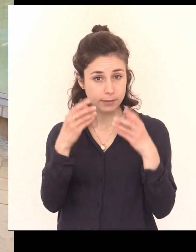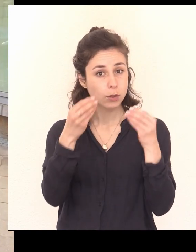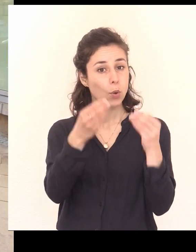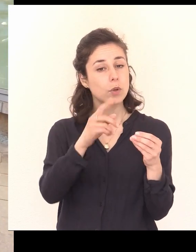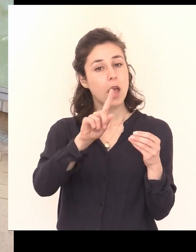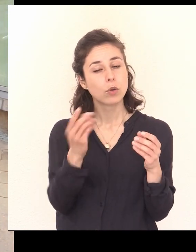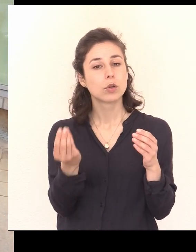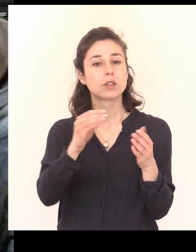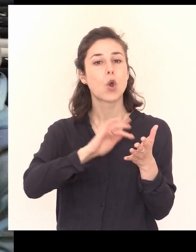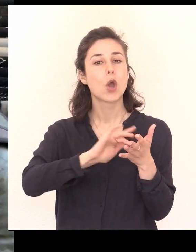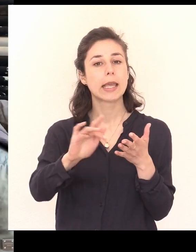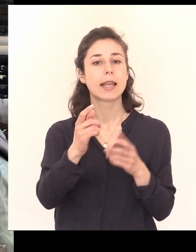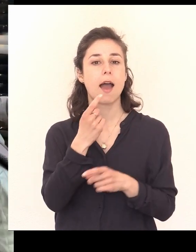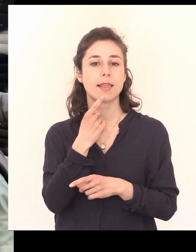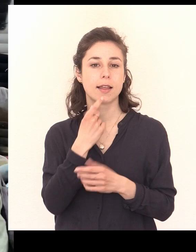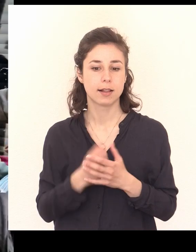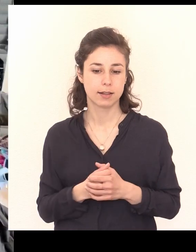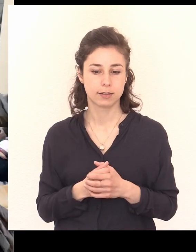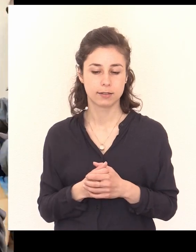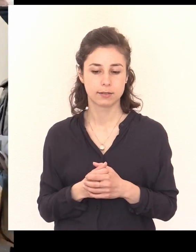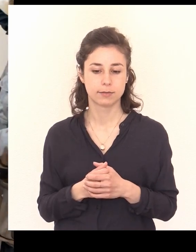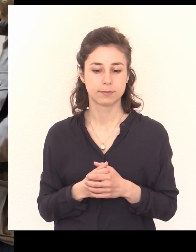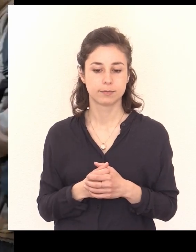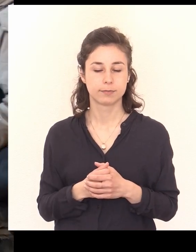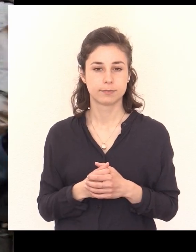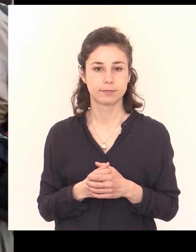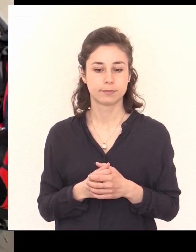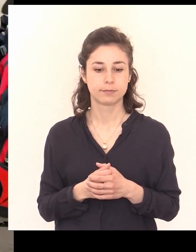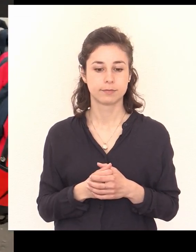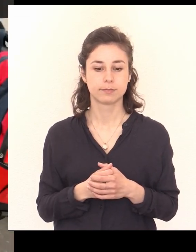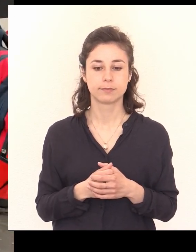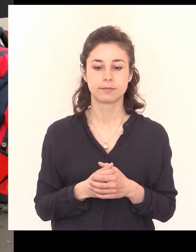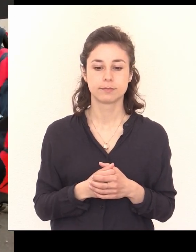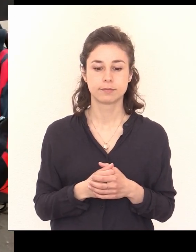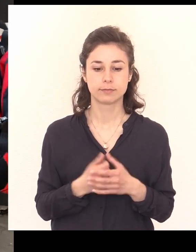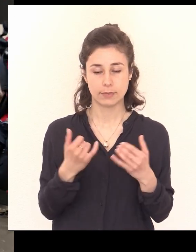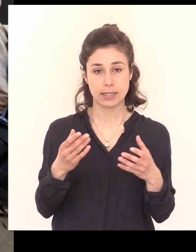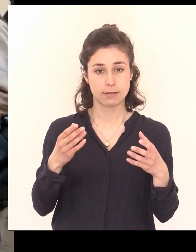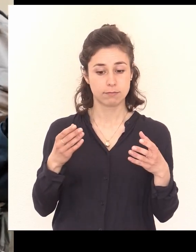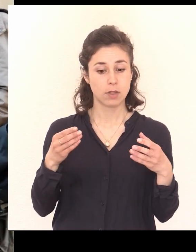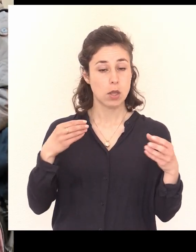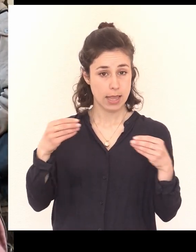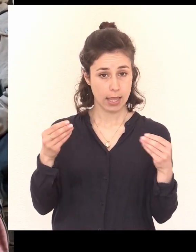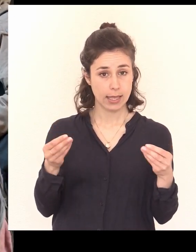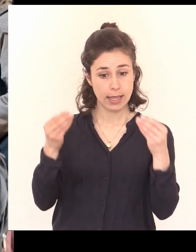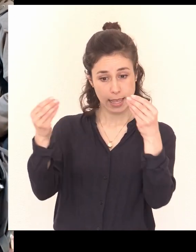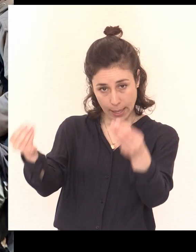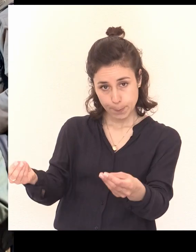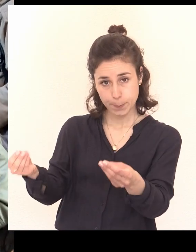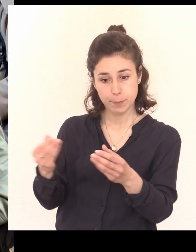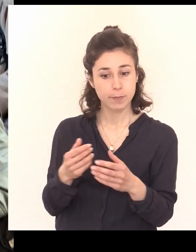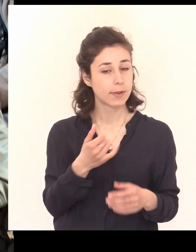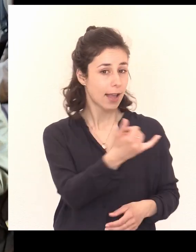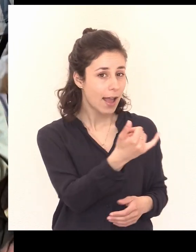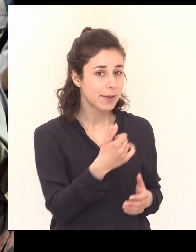Wenn ihr heute verzahlen wir FFP2 Maske okay. Und Hygieneartikel, dann gebe ich dir. Dankeschön. Und dann gebe ich dir dann auch so das